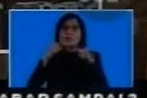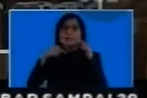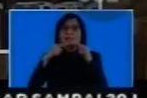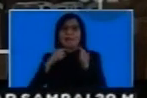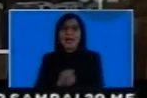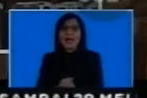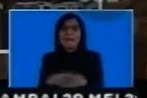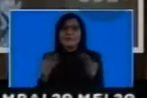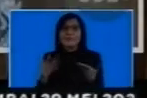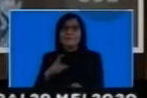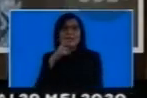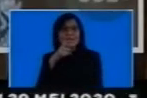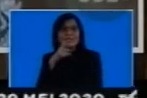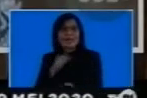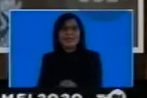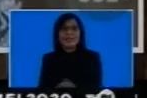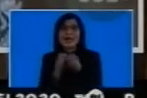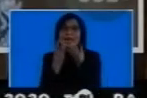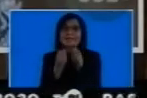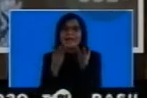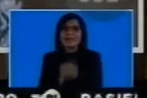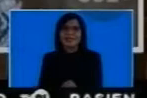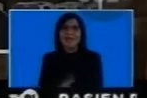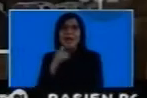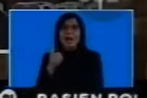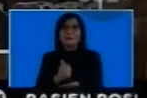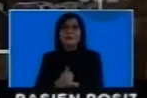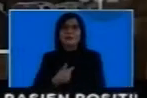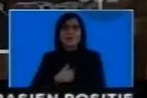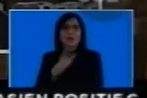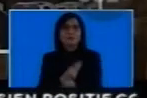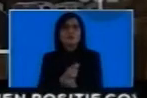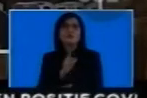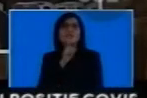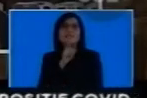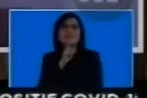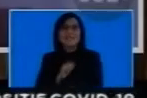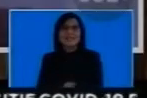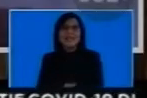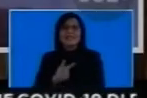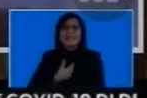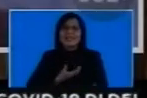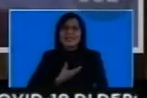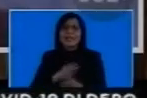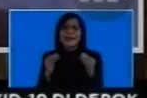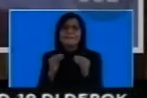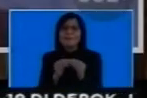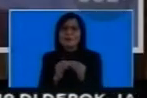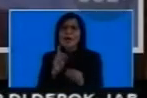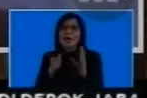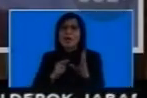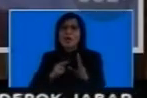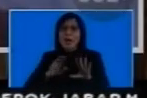cerita sedikit Bu Santi mengenai siasat-siasat itu seperti apa aja? Kebetulan saya guru bahasa Inggris. Saya pengen